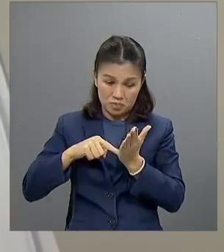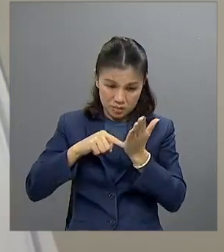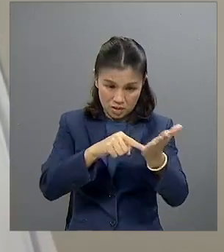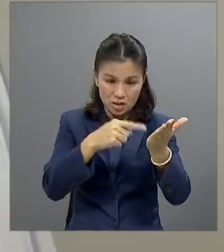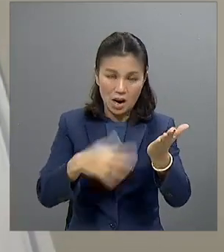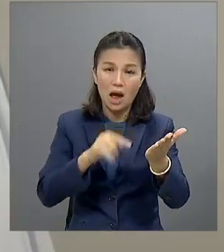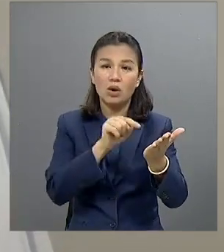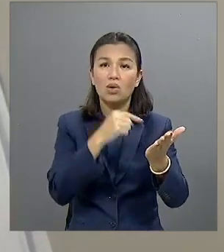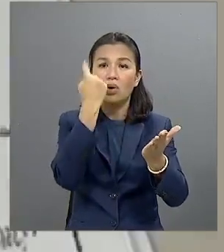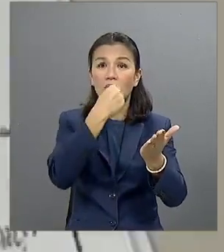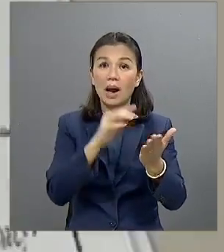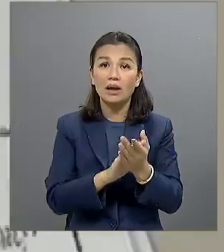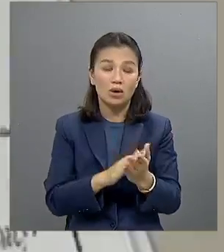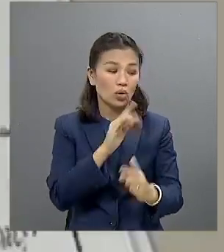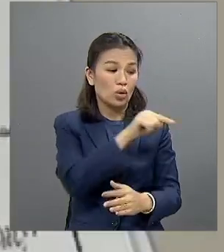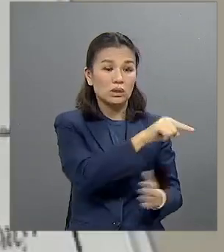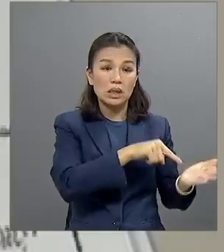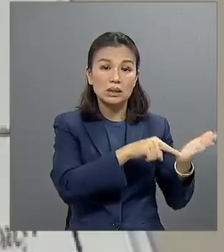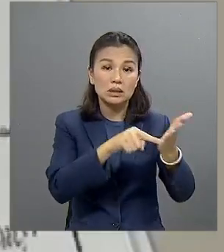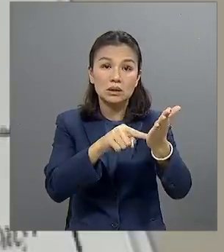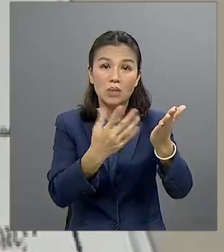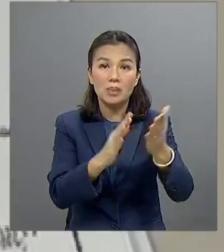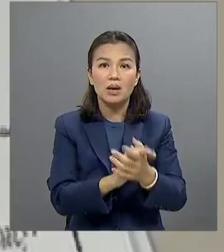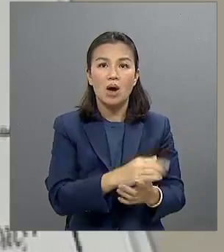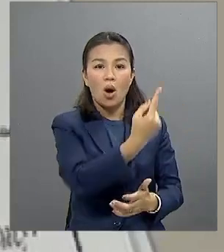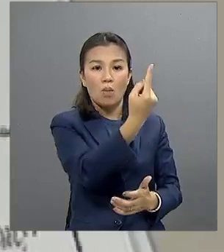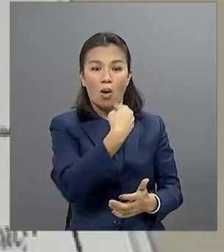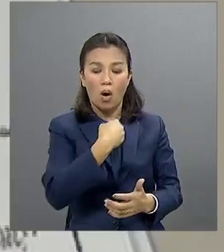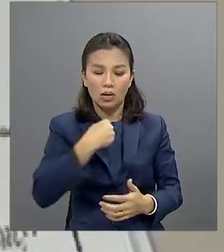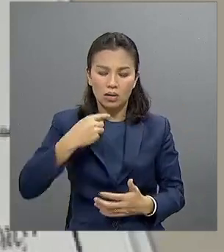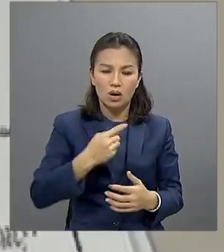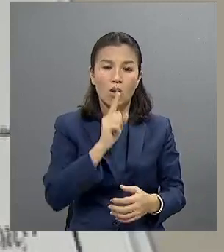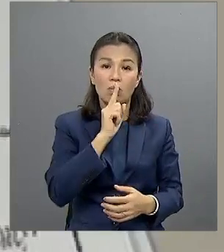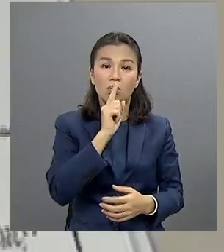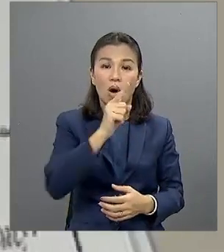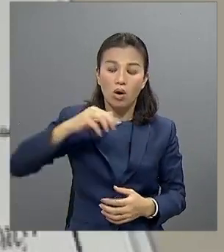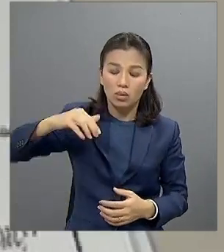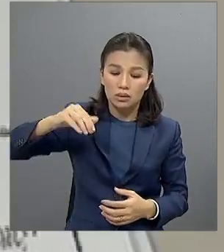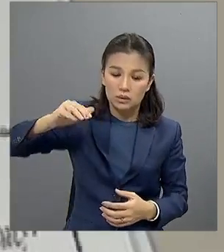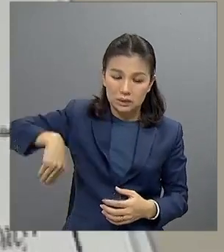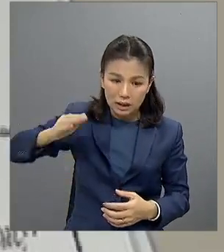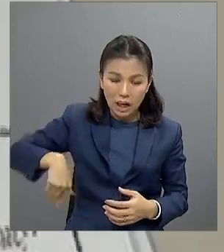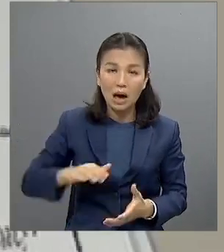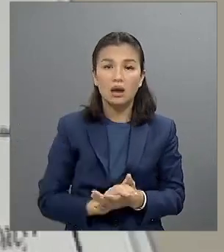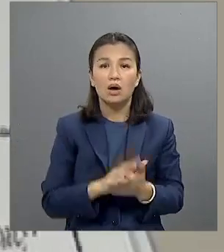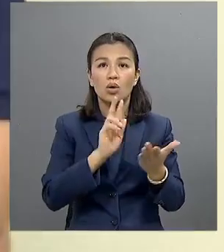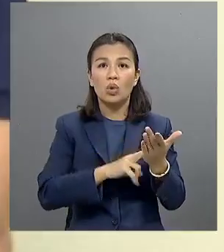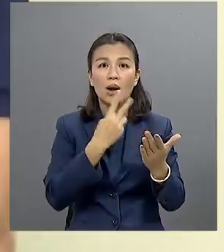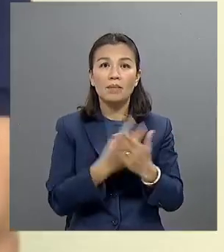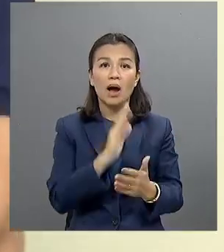ไม่ได้ยื่นเขามาแจ้งความจำนงทีหลังแต่ว่าผมยื่นก่อนแล้วเขาก็เลยเป็นฝ่ายไปคัดค้านในการขอเ